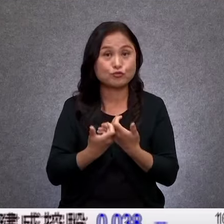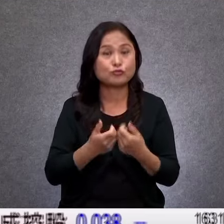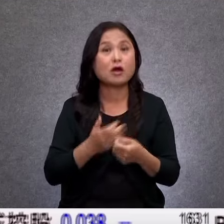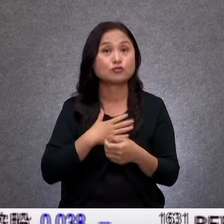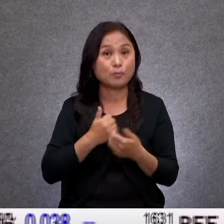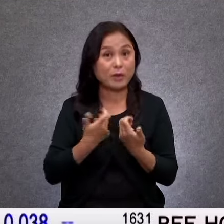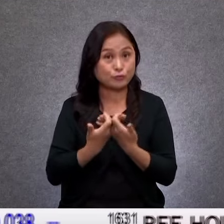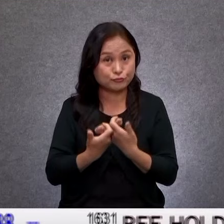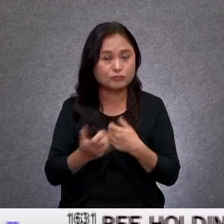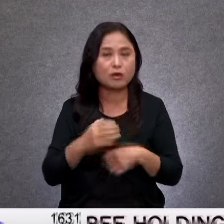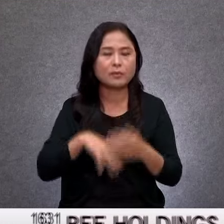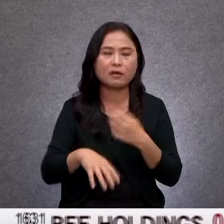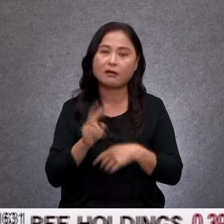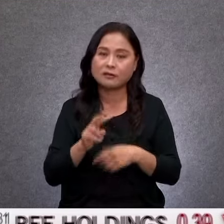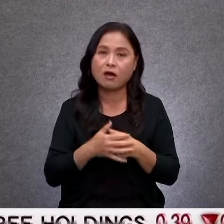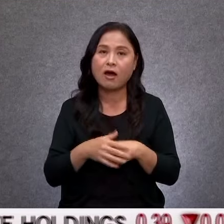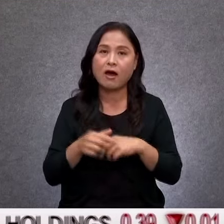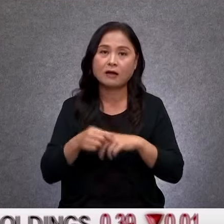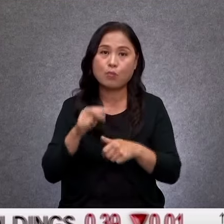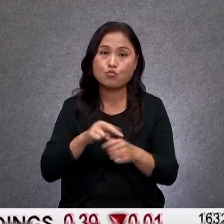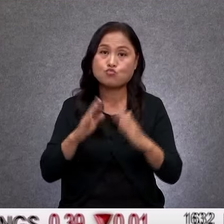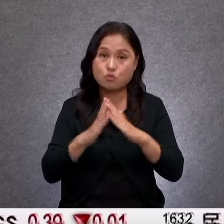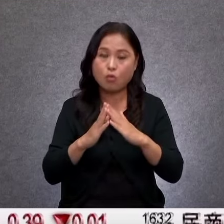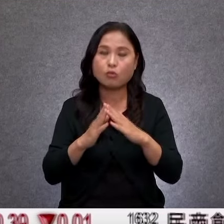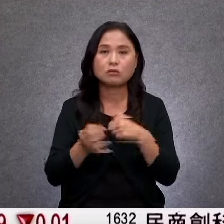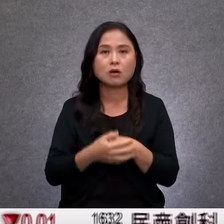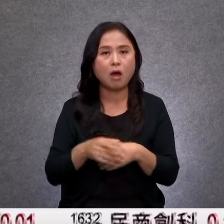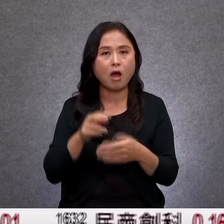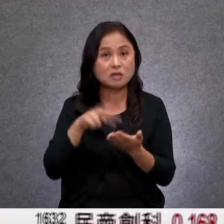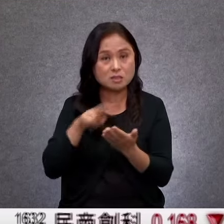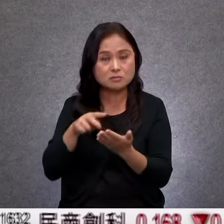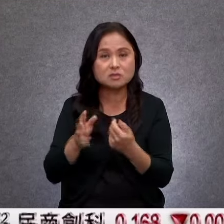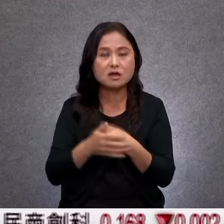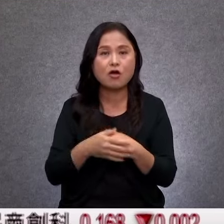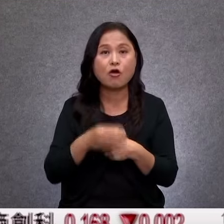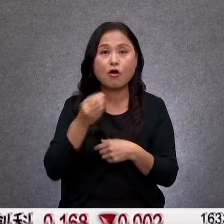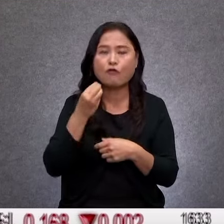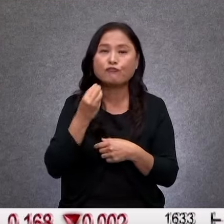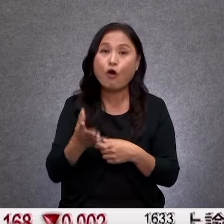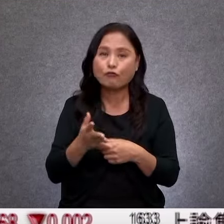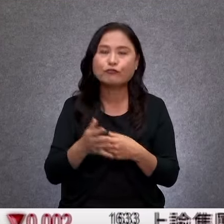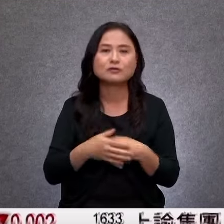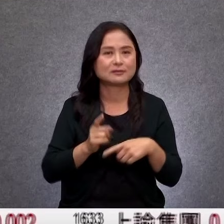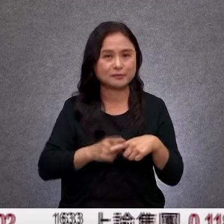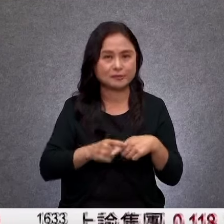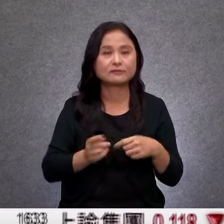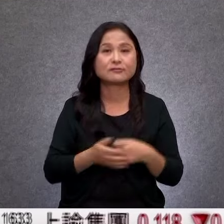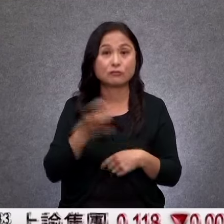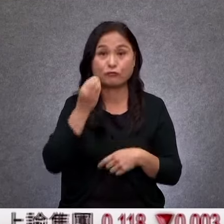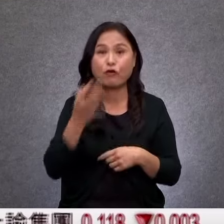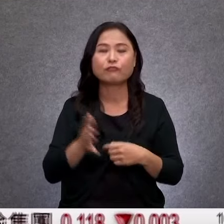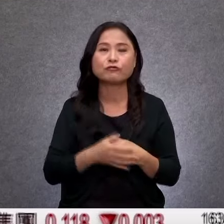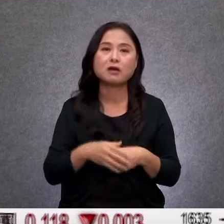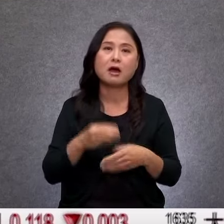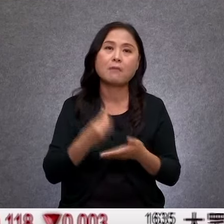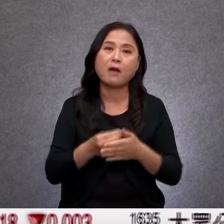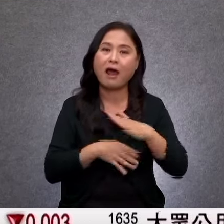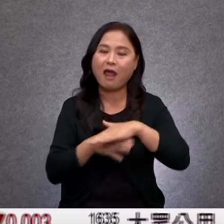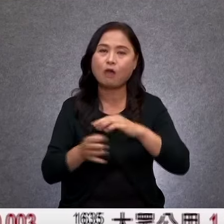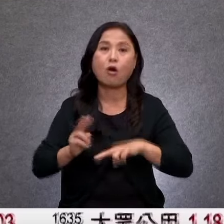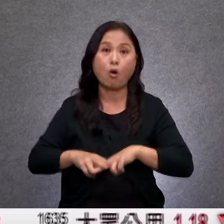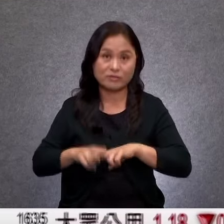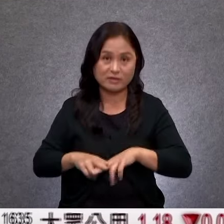算案裡面咧，大家可能都有見到咧，我哋就請金融管理局同時間檢視放寬啊，其實。